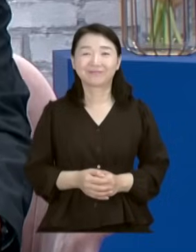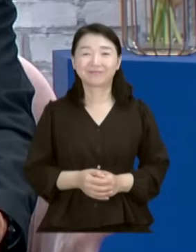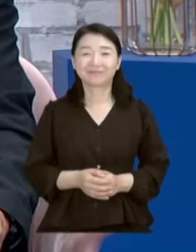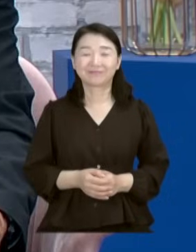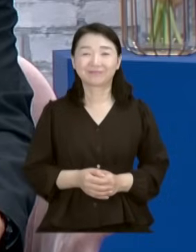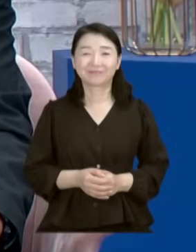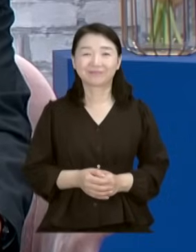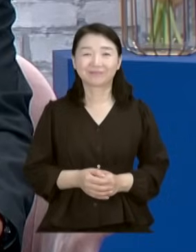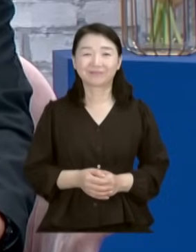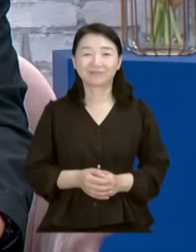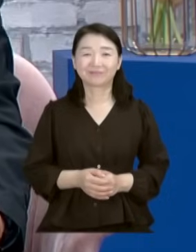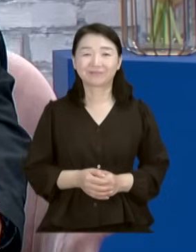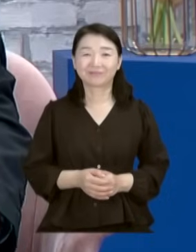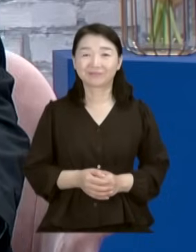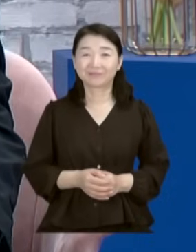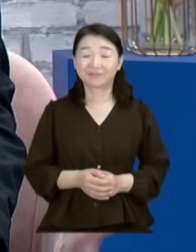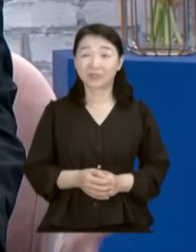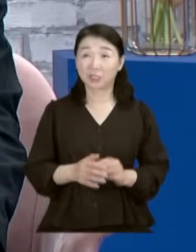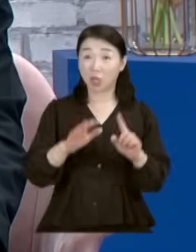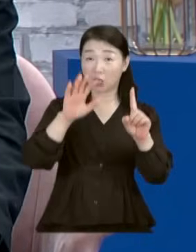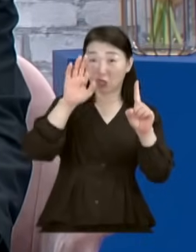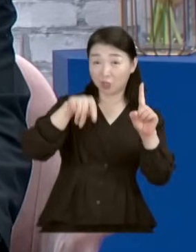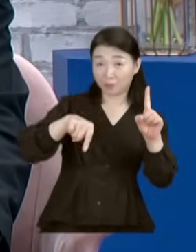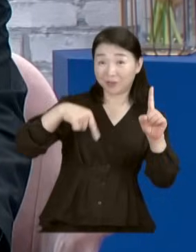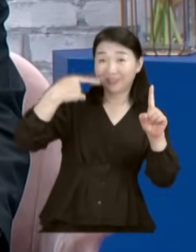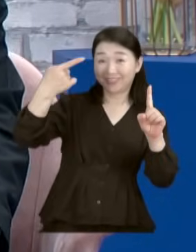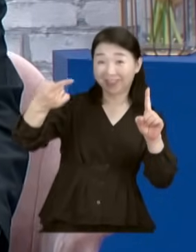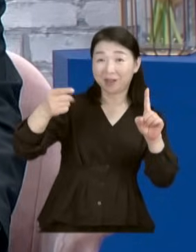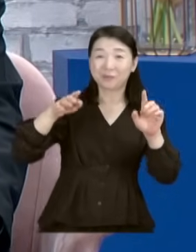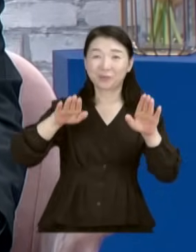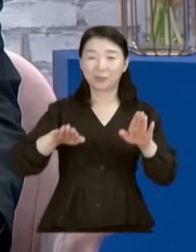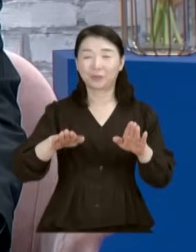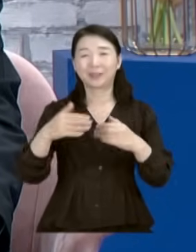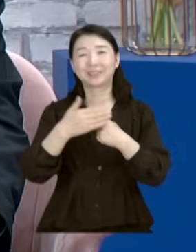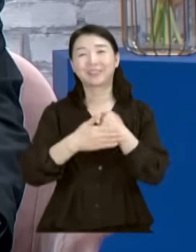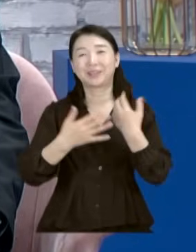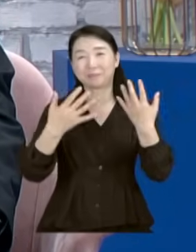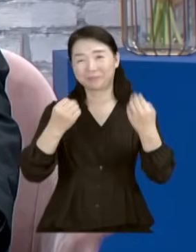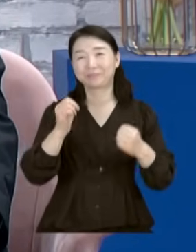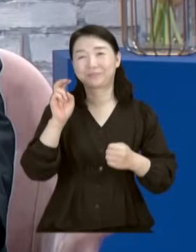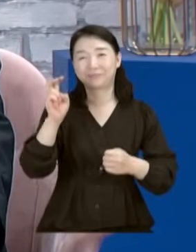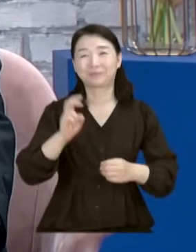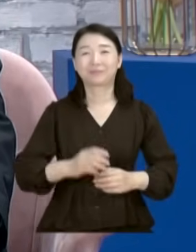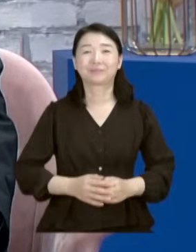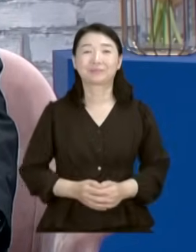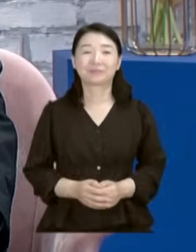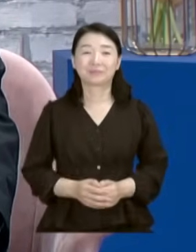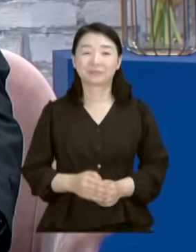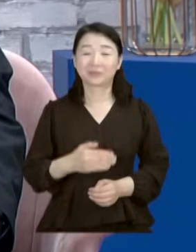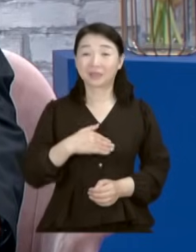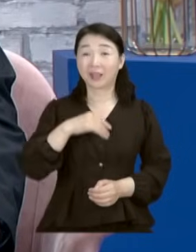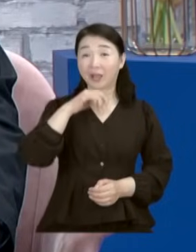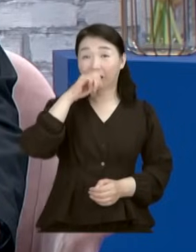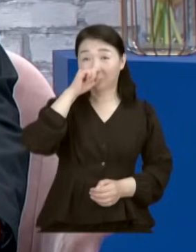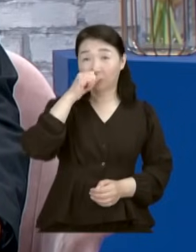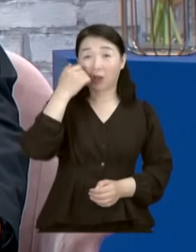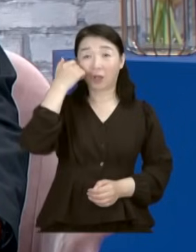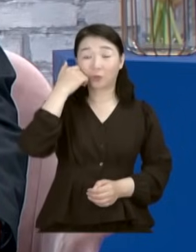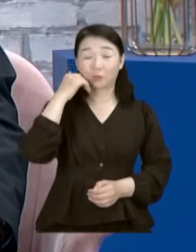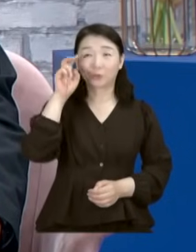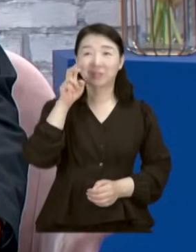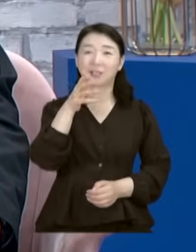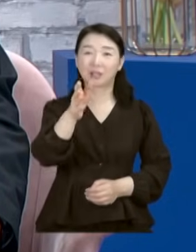안녕하세요네 지난 시간에이어서 오늘도 정말 은혜가 많을 거예요 제가 참 좋아하는